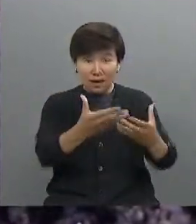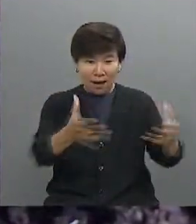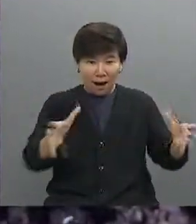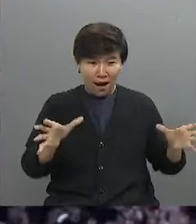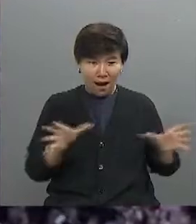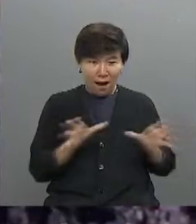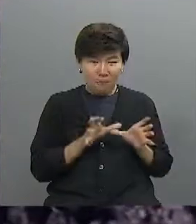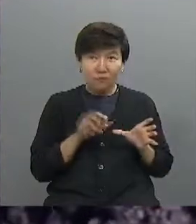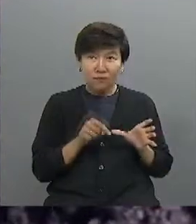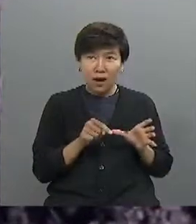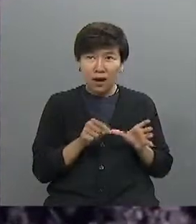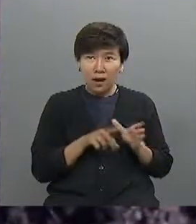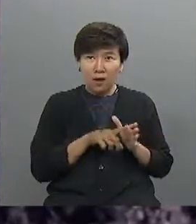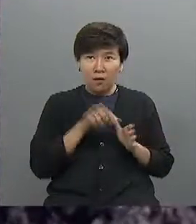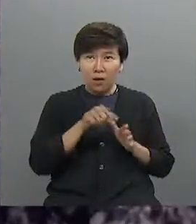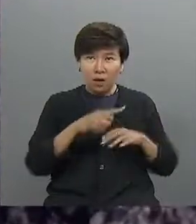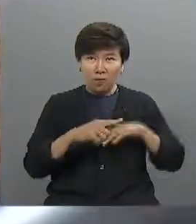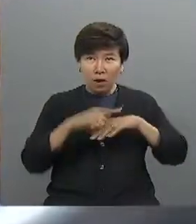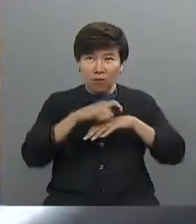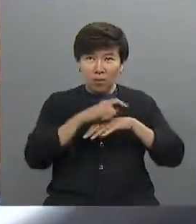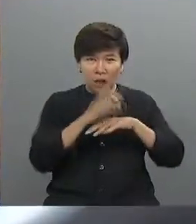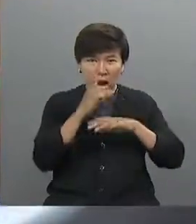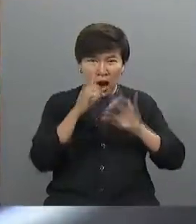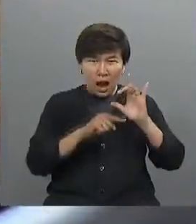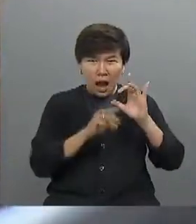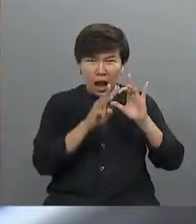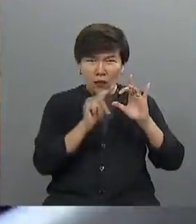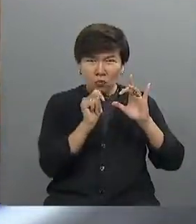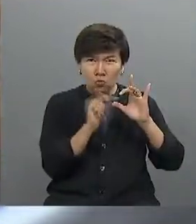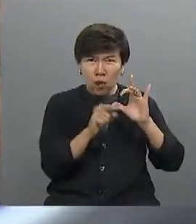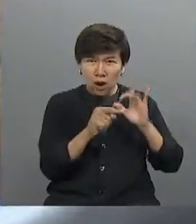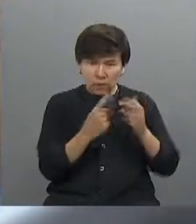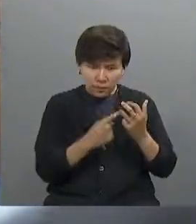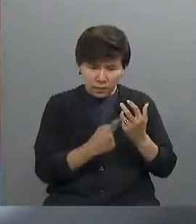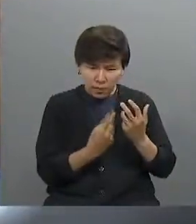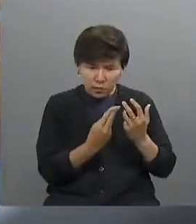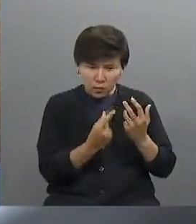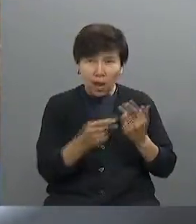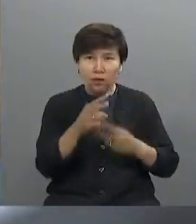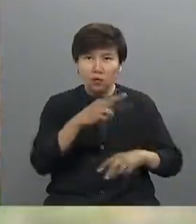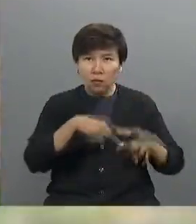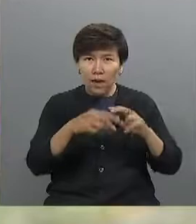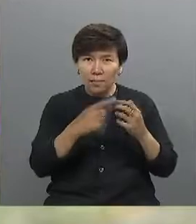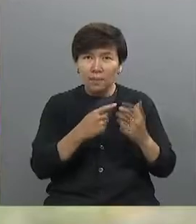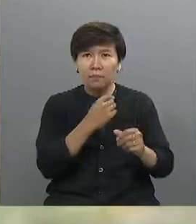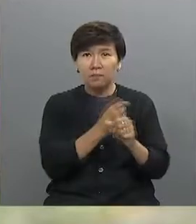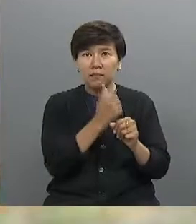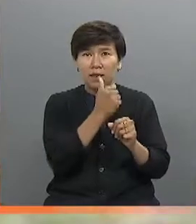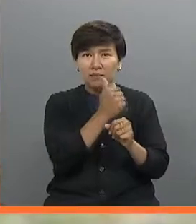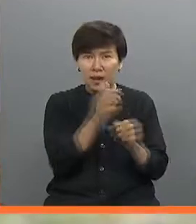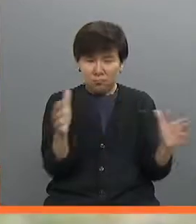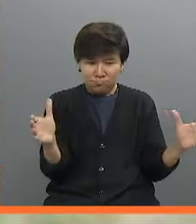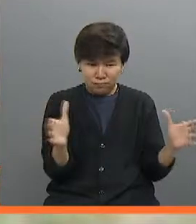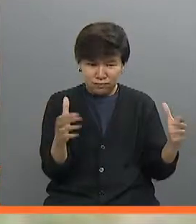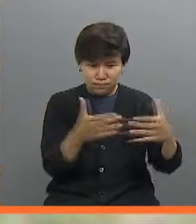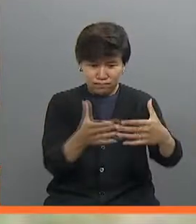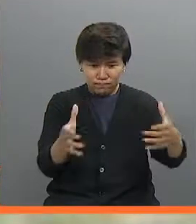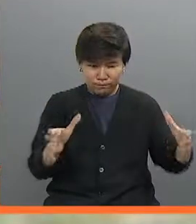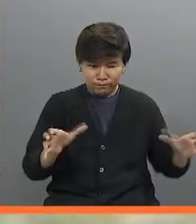ของด้วงได้ดีกว่าการเลี้ยงด้วงในต้นสาคูเป็นอาชีพเสริมรายได้